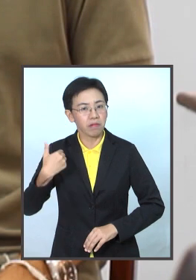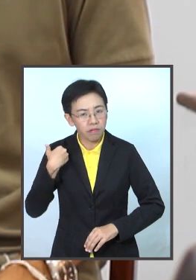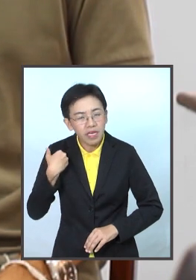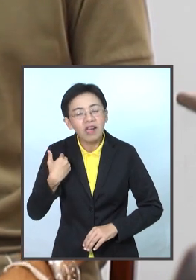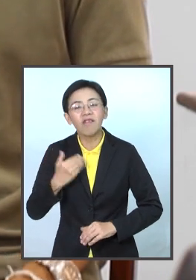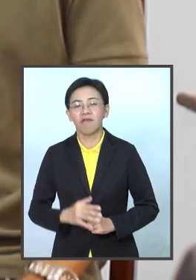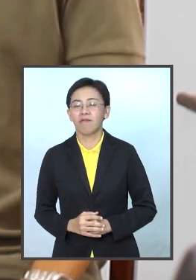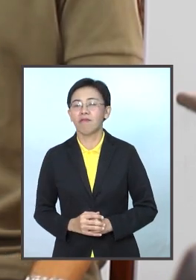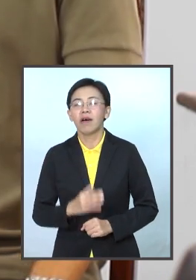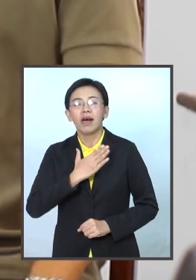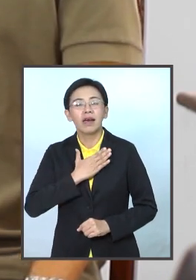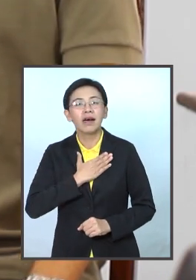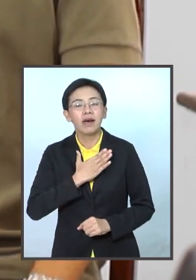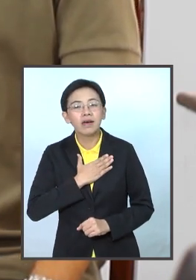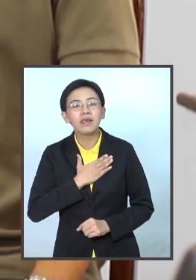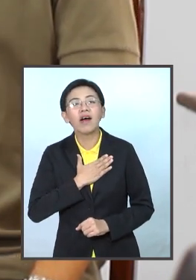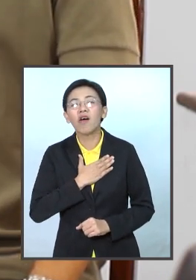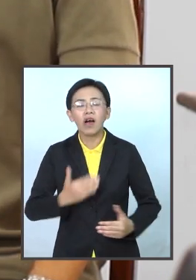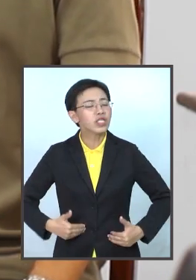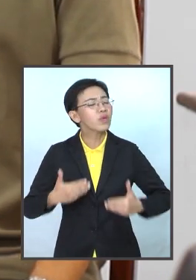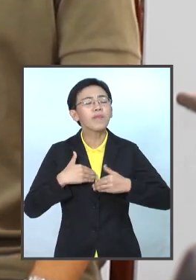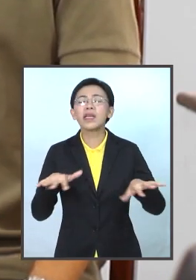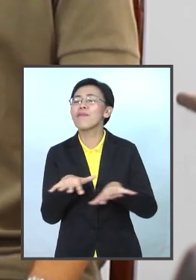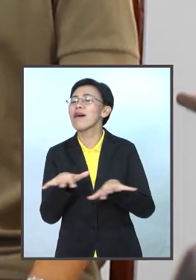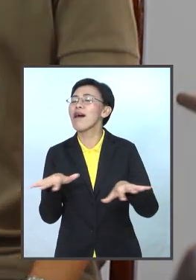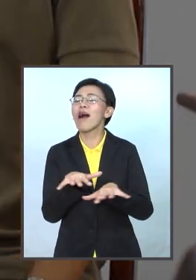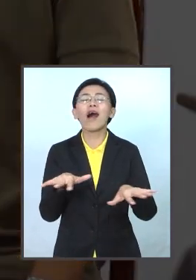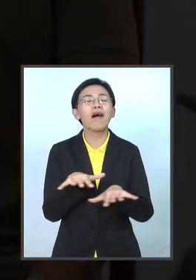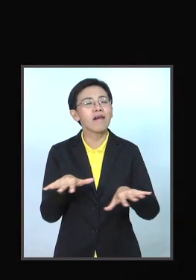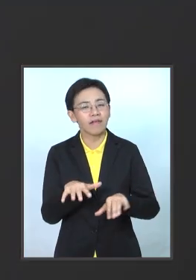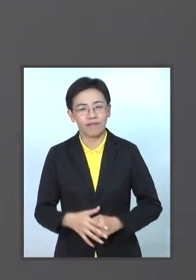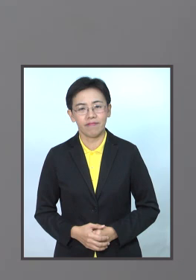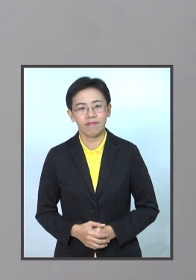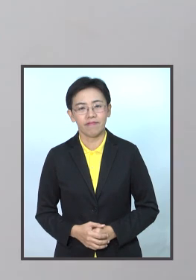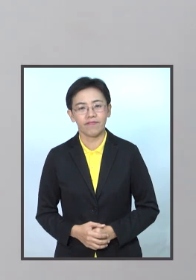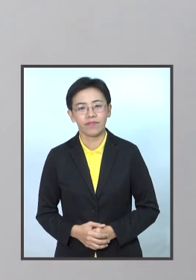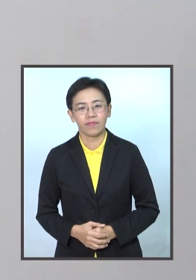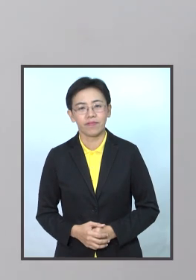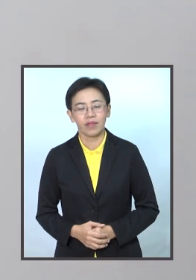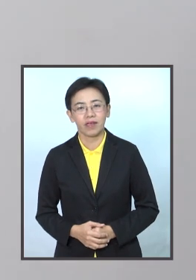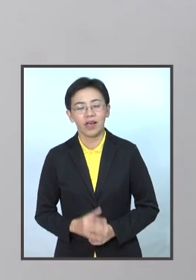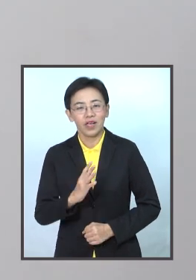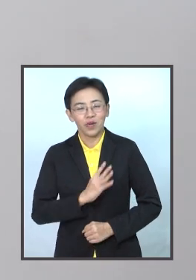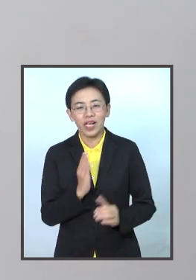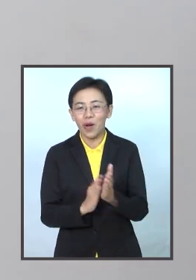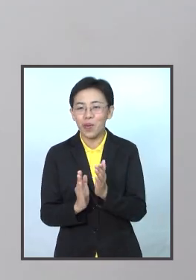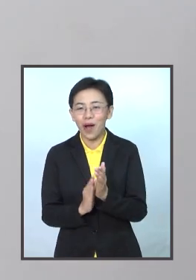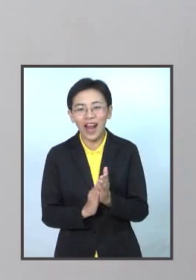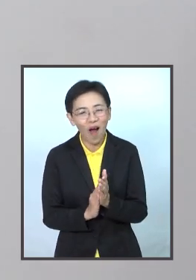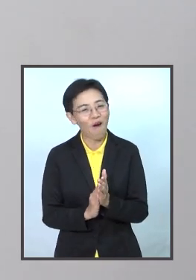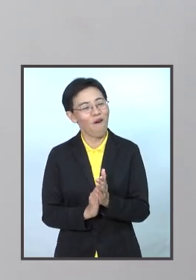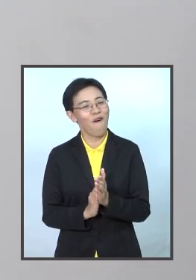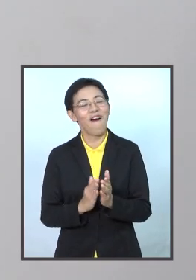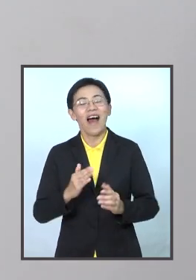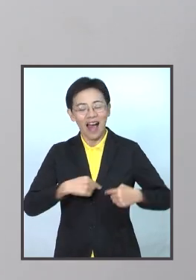หนึ่งเพราะฉะนั้นเราก็ดำเนินชีวิตให้เป็นปกติที่สุดนะครับ และวันนี้ในช่วงเชิดชูเกียรติก็ขอร่วมกันช่วยส่